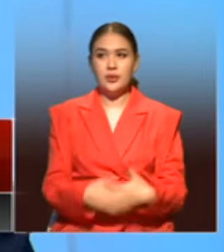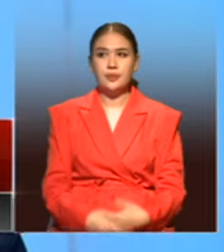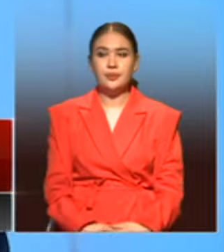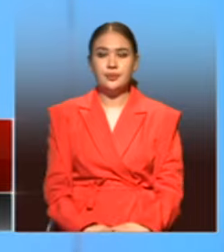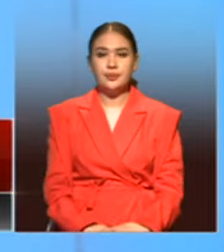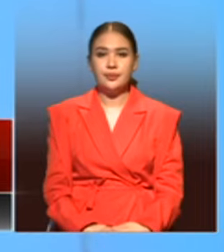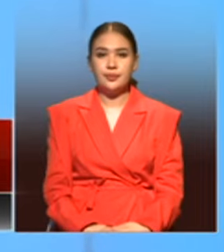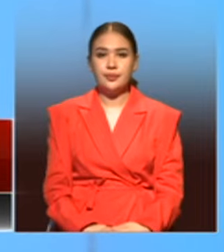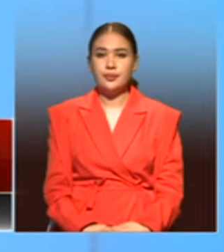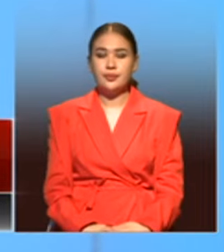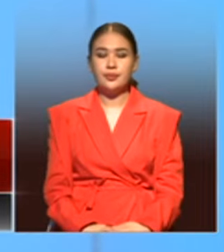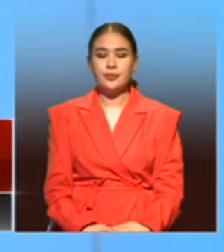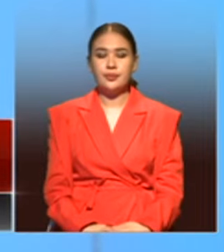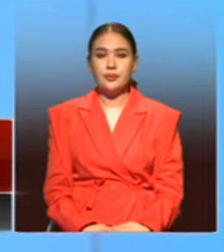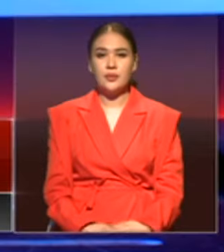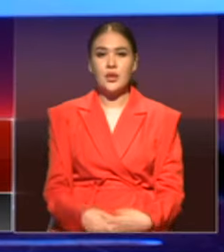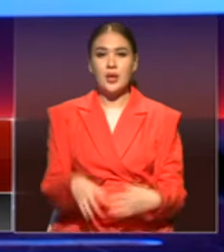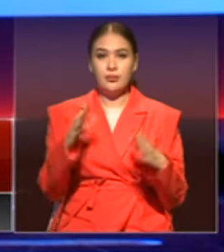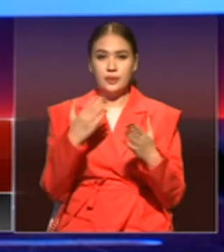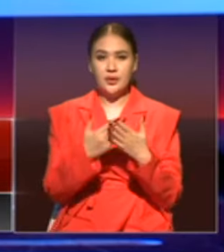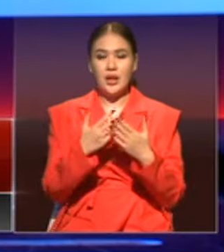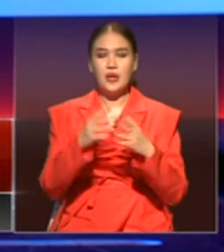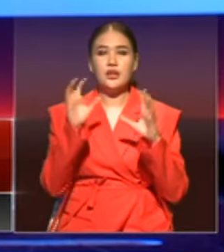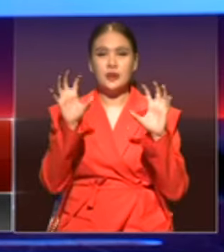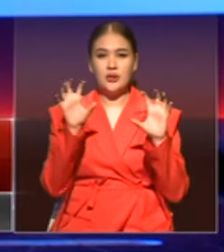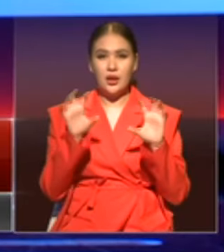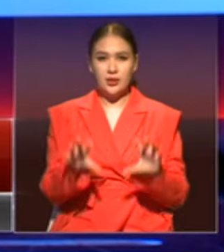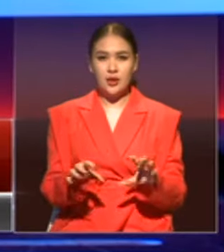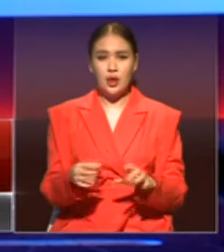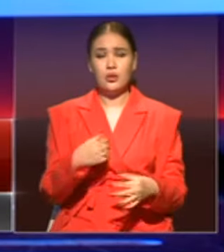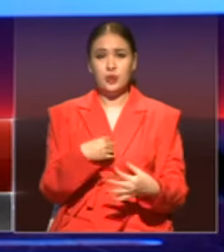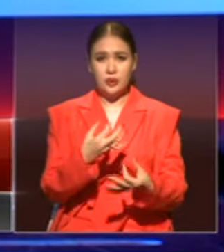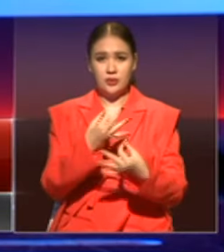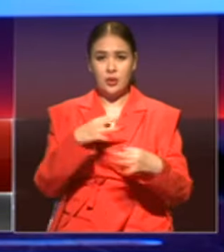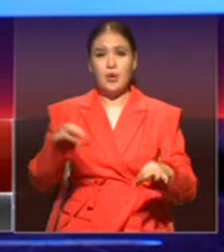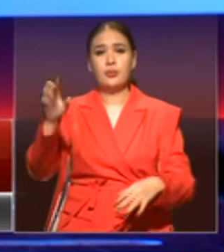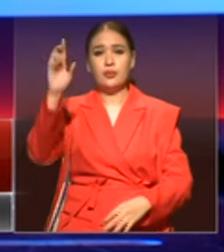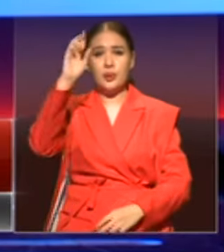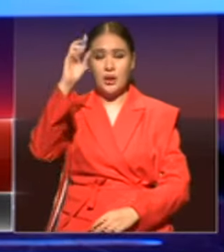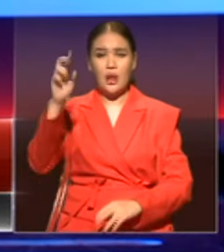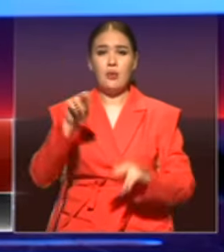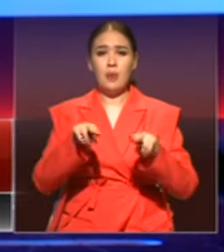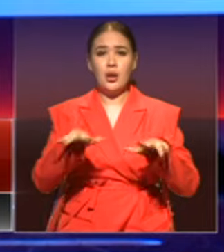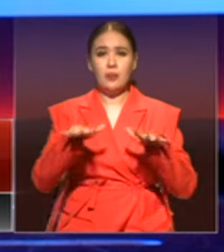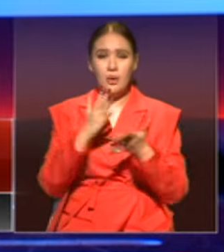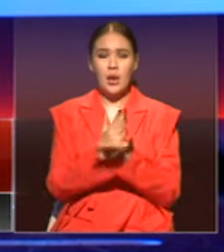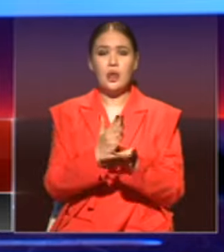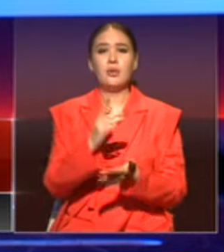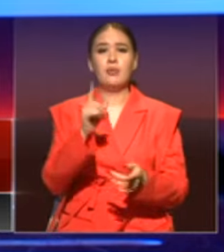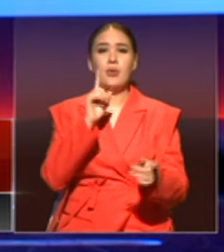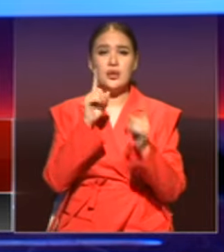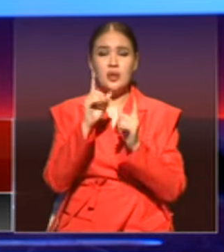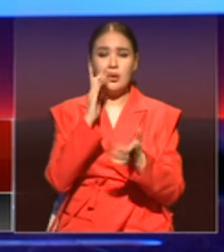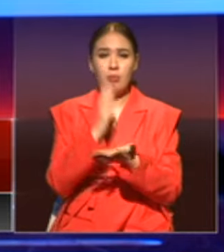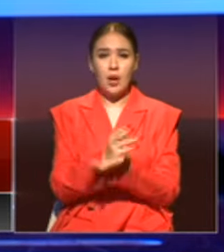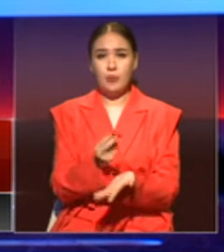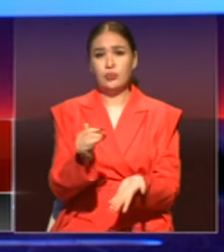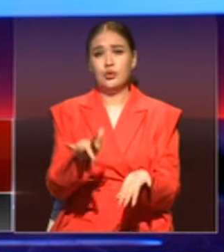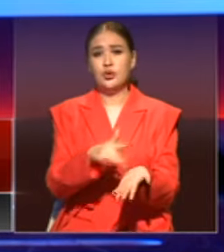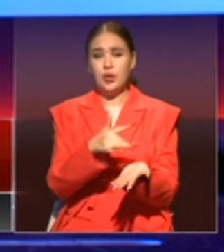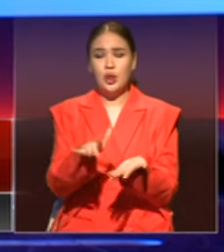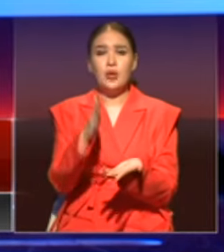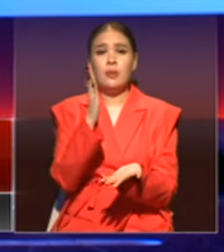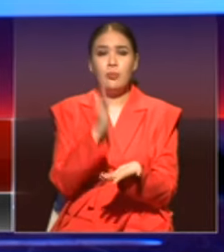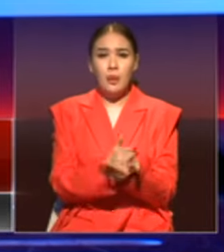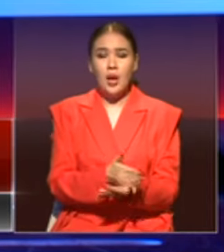енді мысалға заңды біз зайырлы мемлекет біз парламентіміз бар мәслихатымыз бар бюджетіміз жоқ емес осы жерге